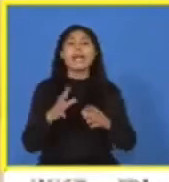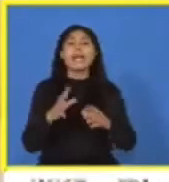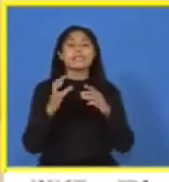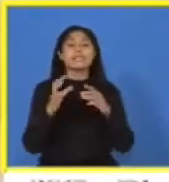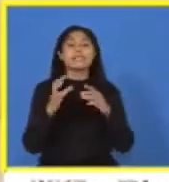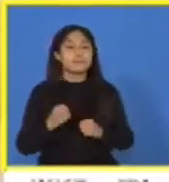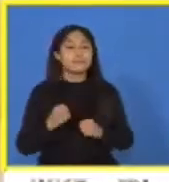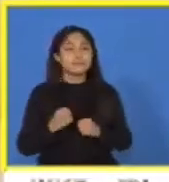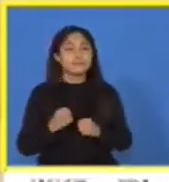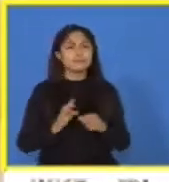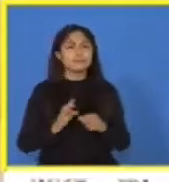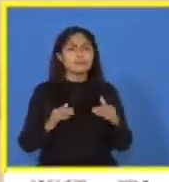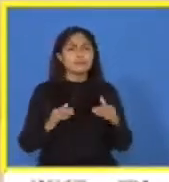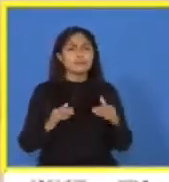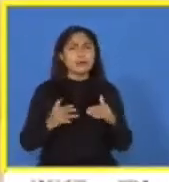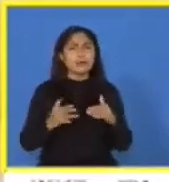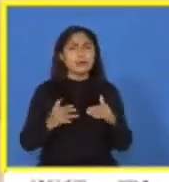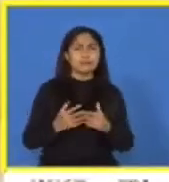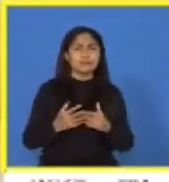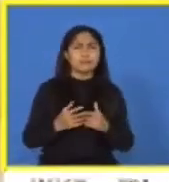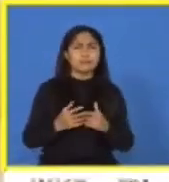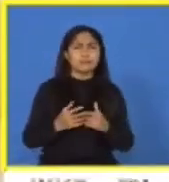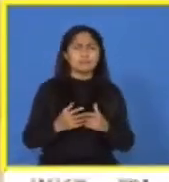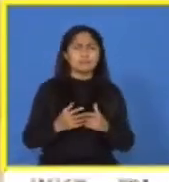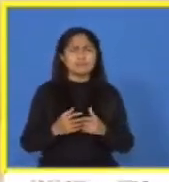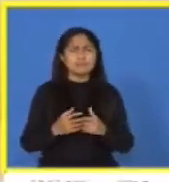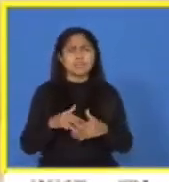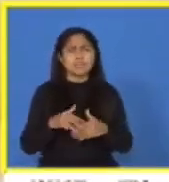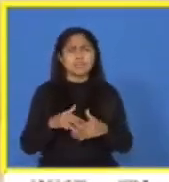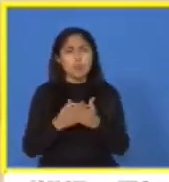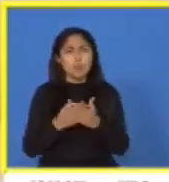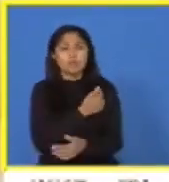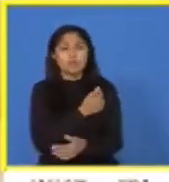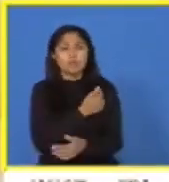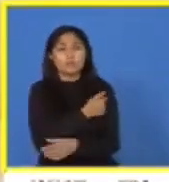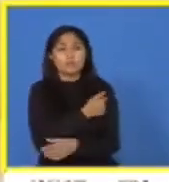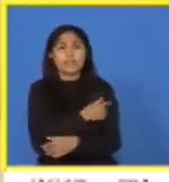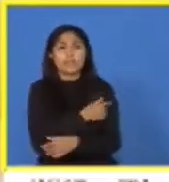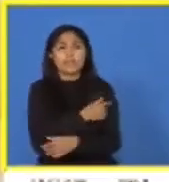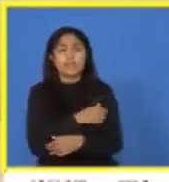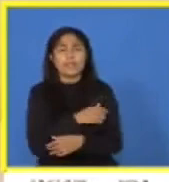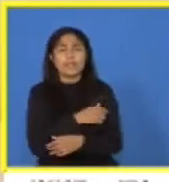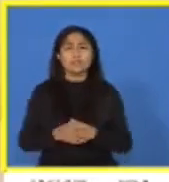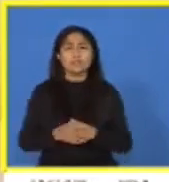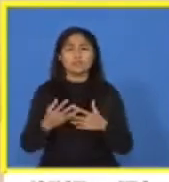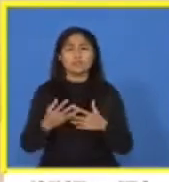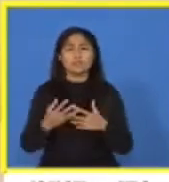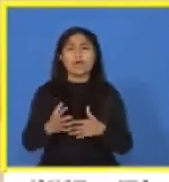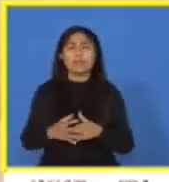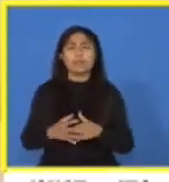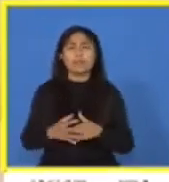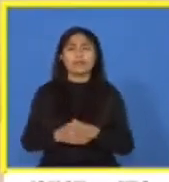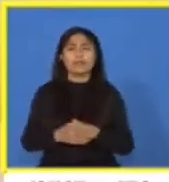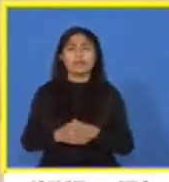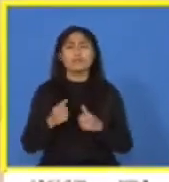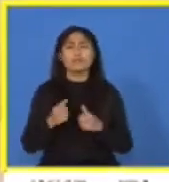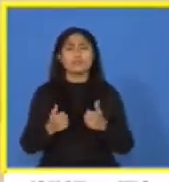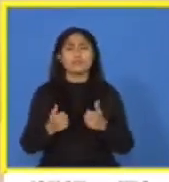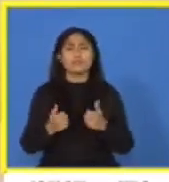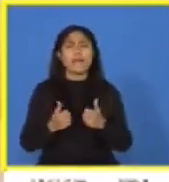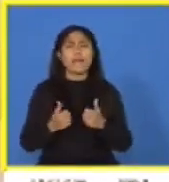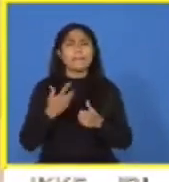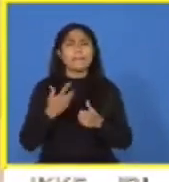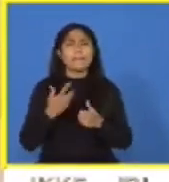Nah, dapat kita apakah bisa jelaskan kepada kita, apakah semua puskesmas atau semua rumah sakit yang ada di Nusa Tenggara Timur ini bisa melayani